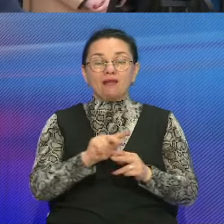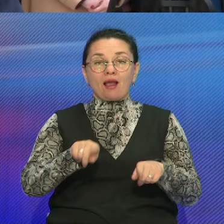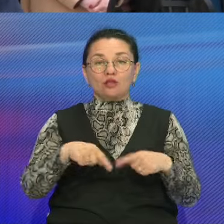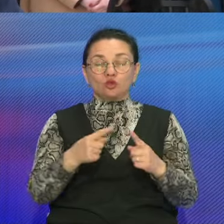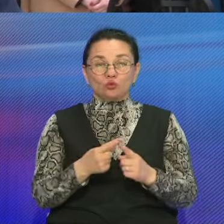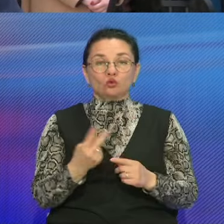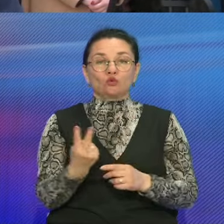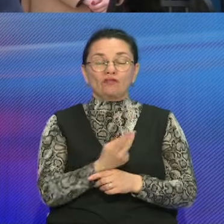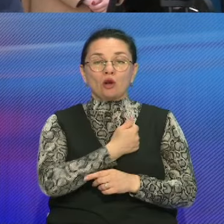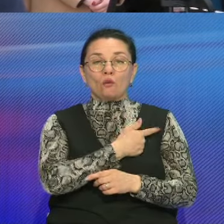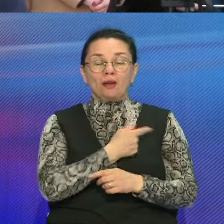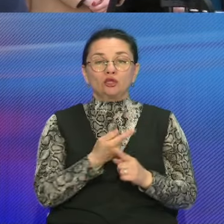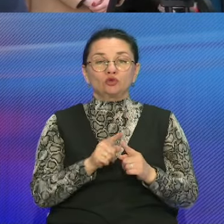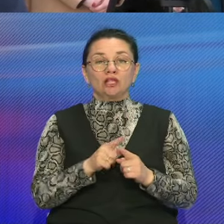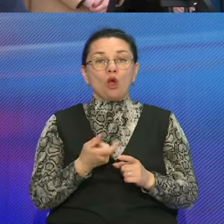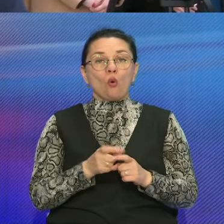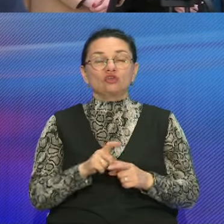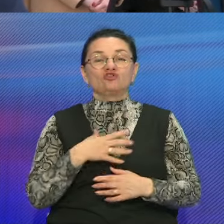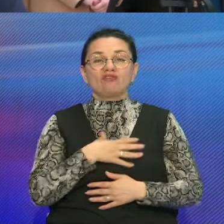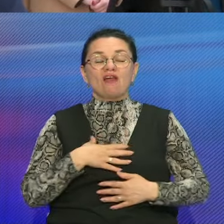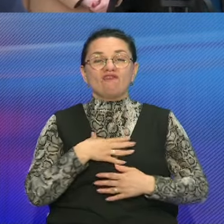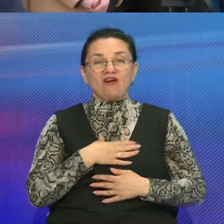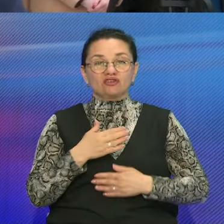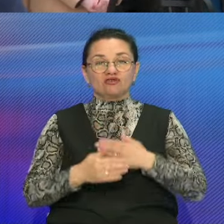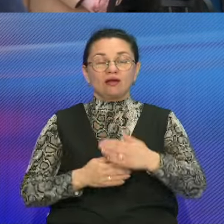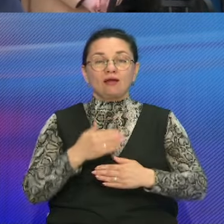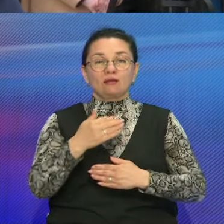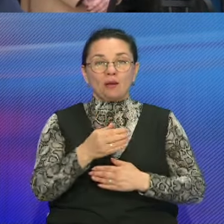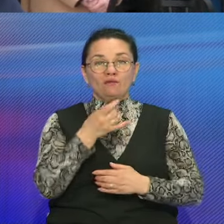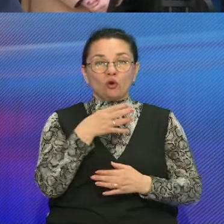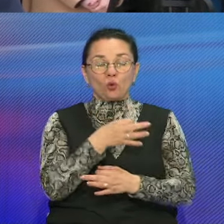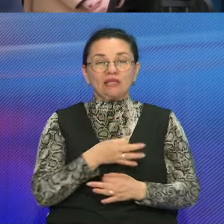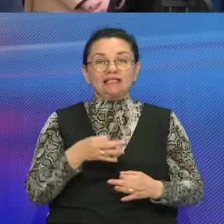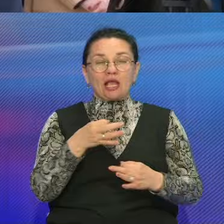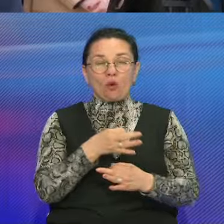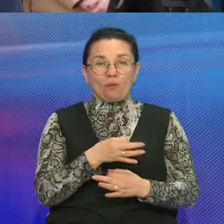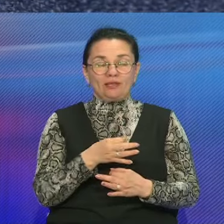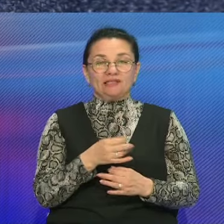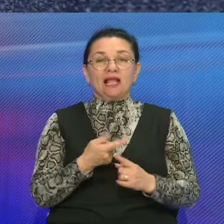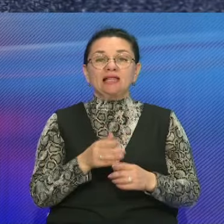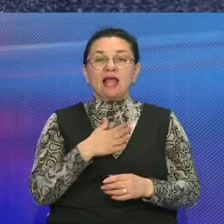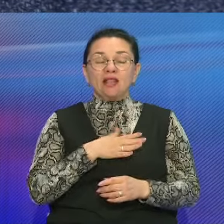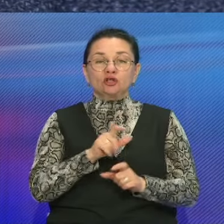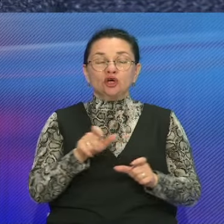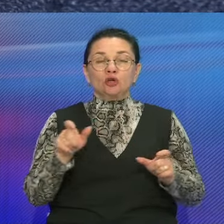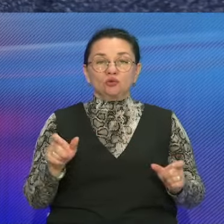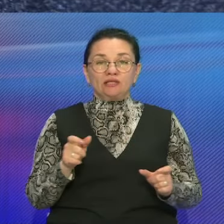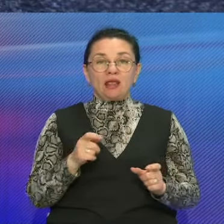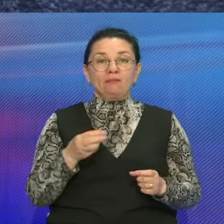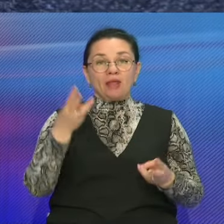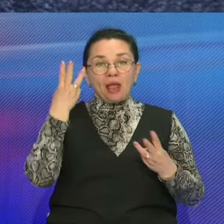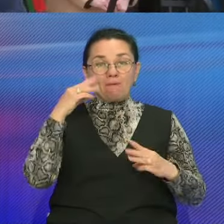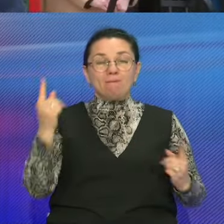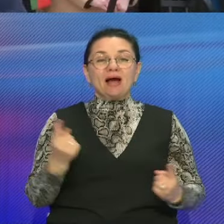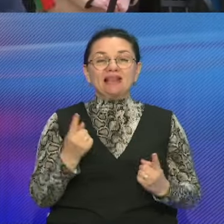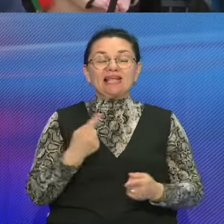больницы, это очень важный этап именно в здравоохранении Гродненской области и конкретно города Гродно для наших пациентов. Модернизация – это для того,